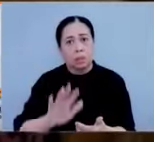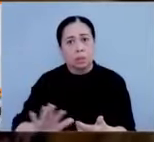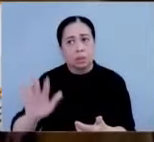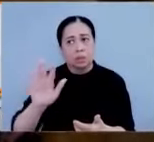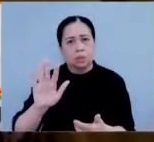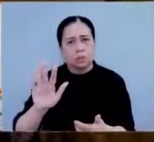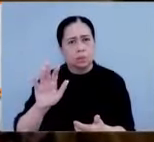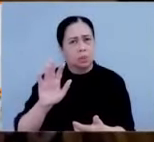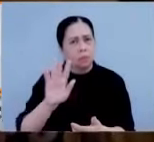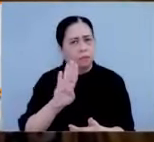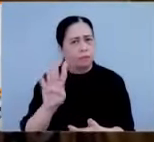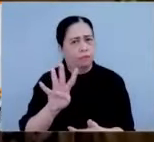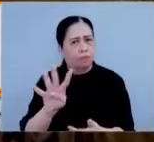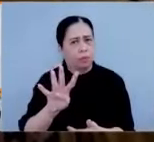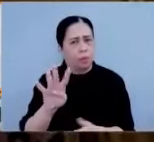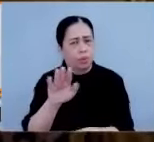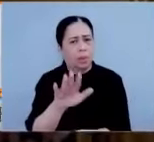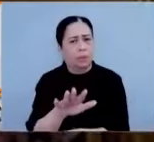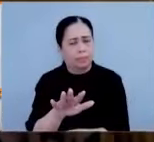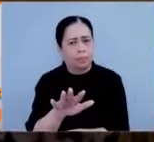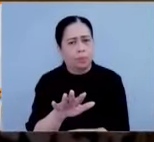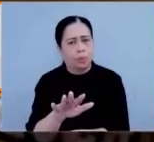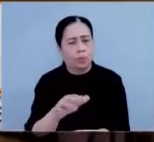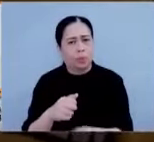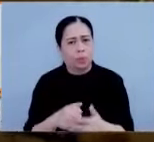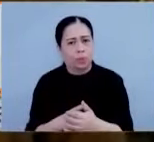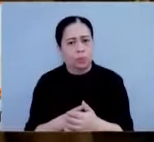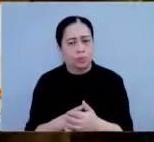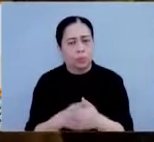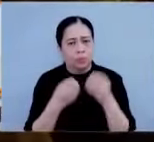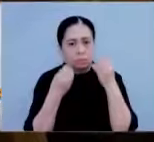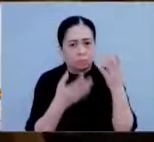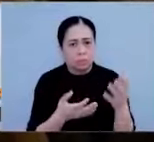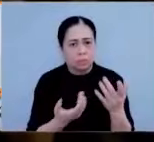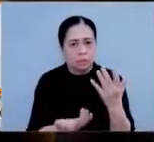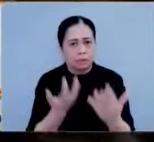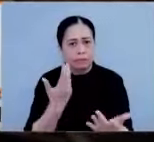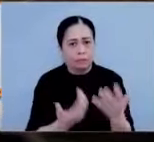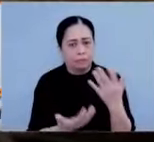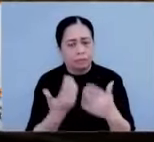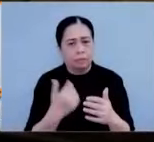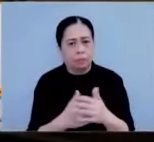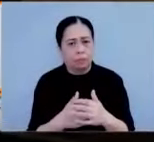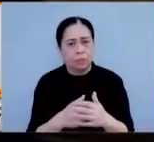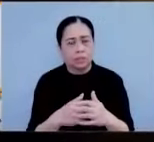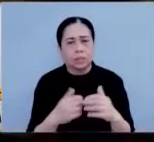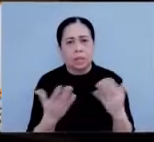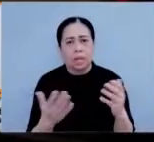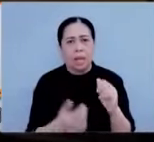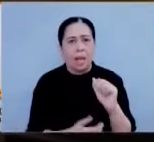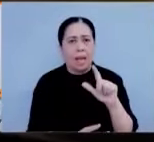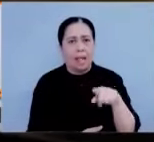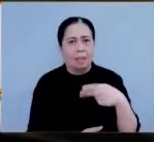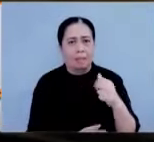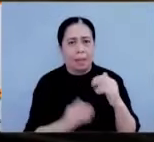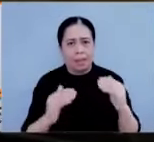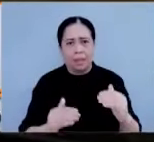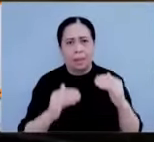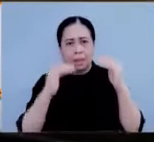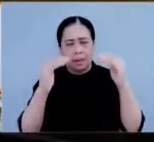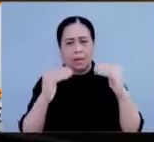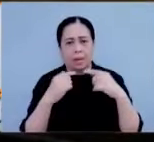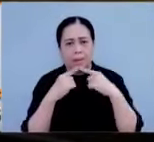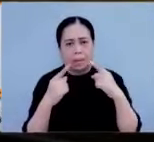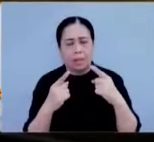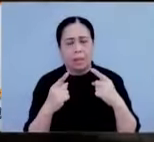mag-aalas 4 ng hapon, iniulat sa kanila ang apoy. Umabot ito sa Task Force Alpha at dineclare ito na fire